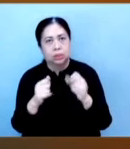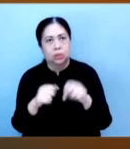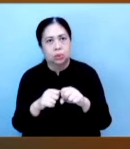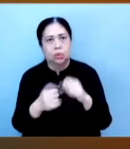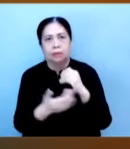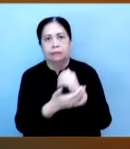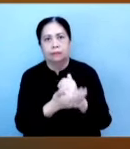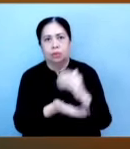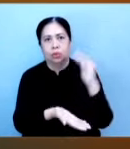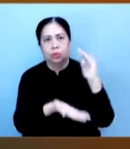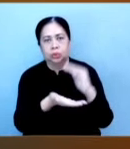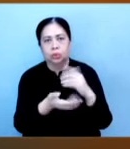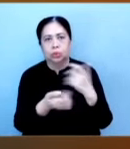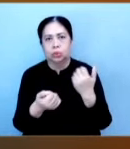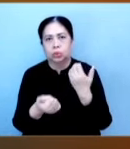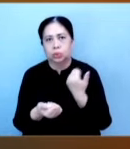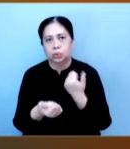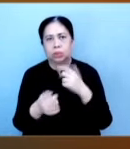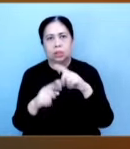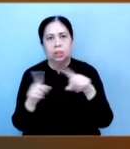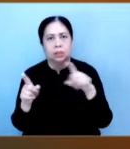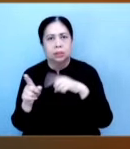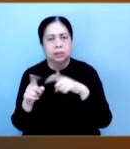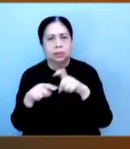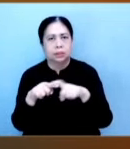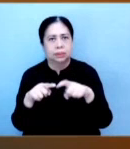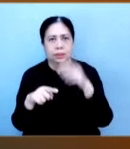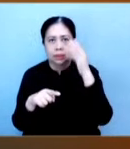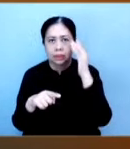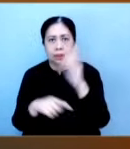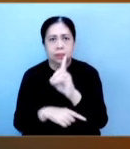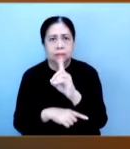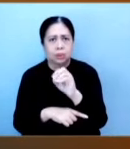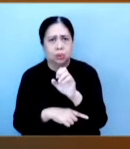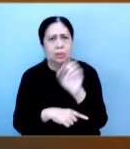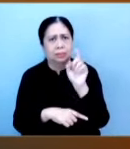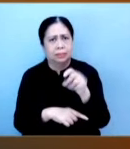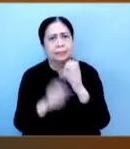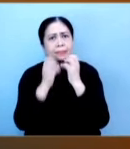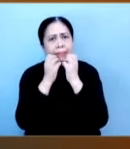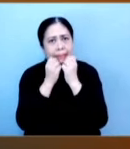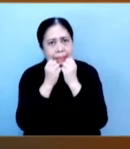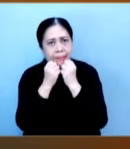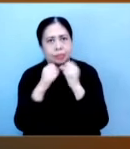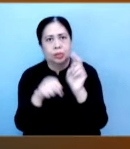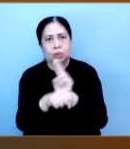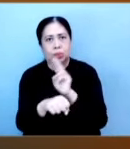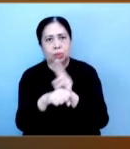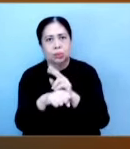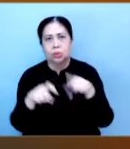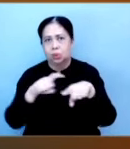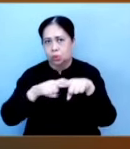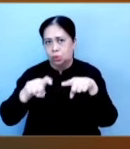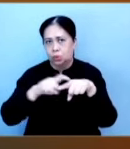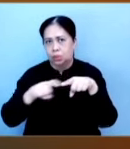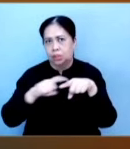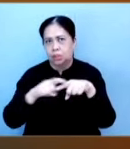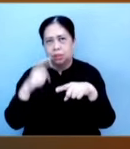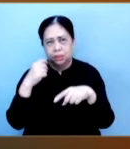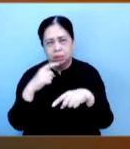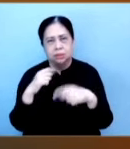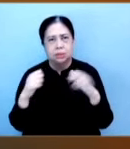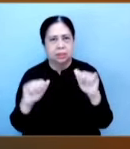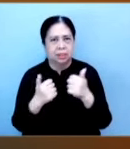supply ng kuryente nakiusap naman ang Doe sa publiko na maging matipid sa paggamit ng kuryente sa gitna ng hamong dala ng